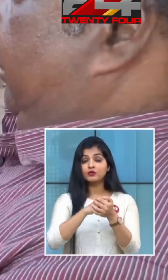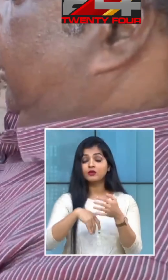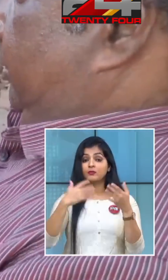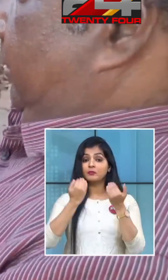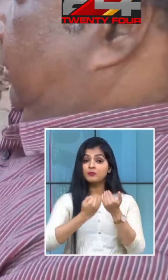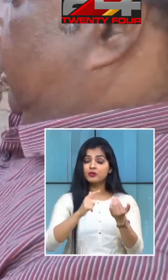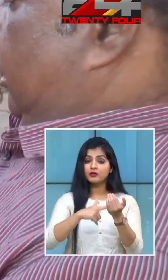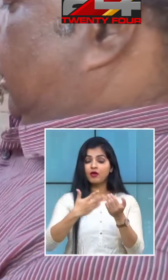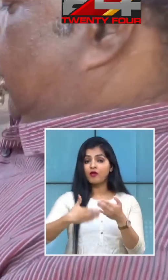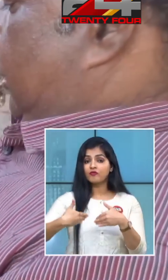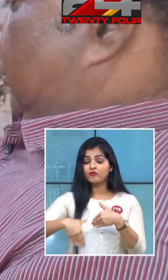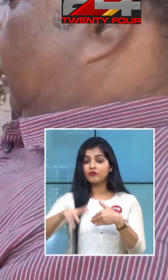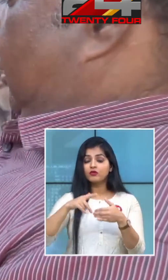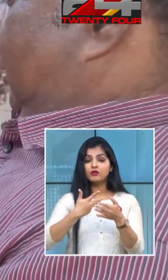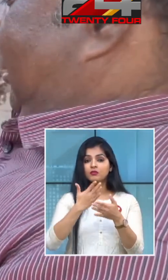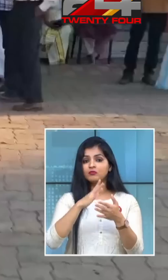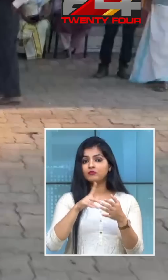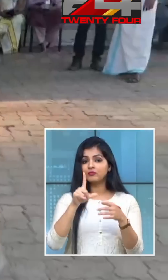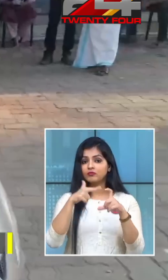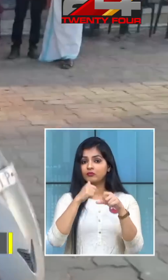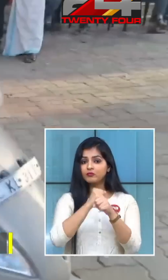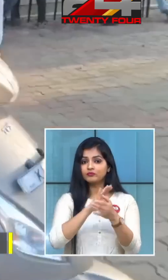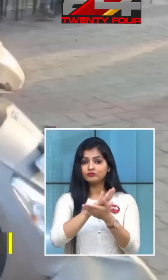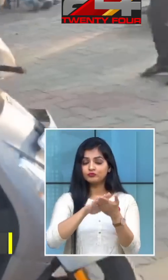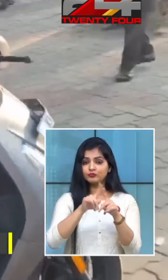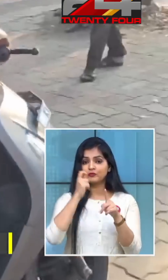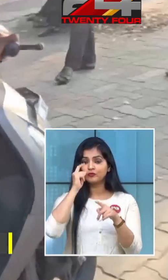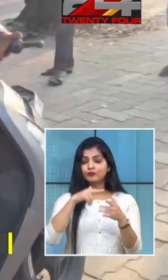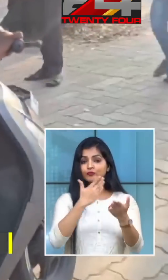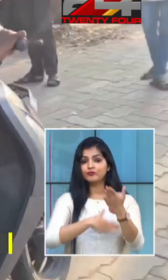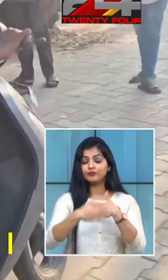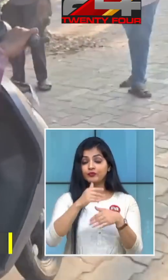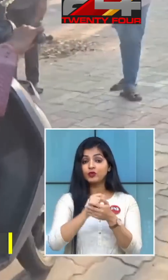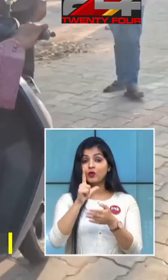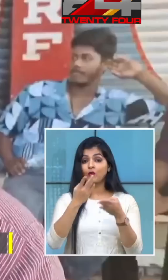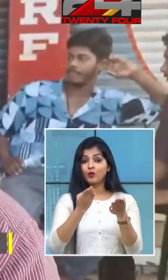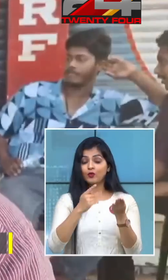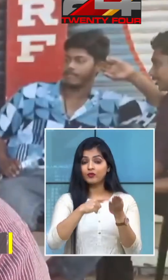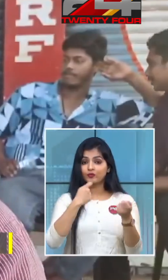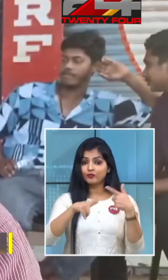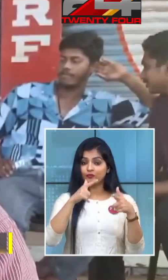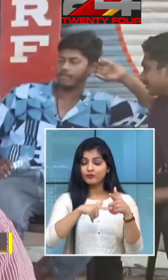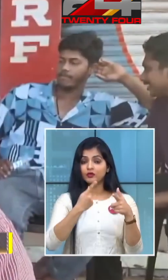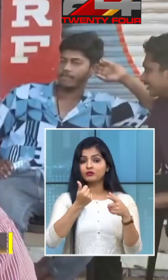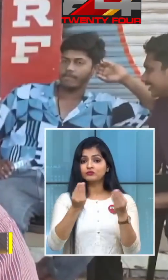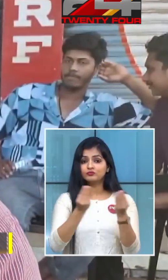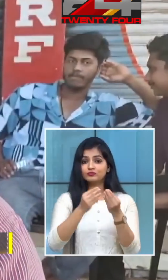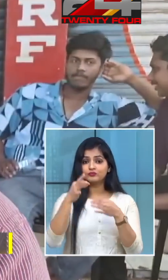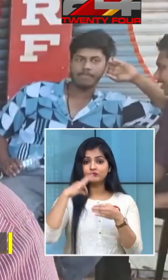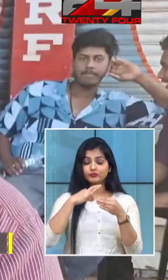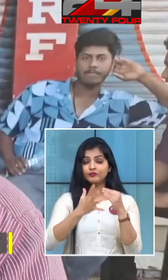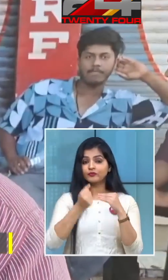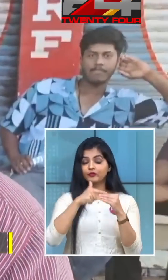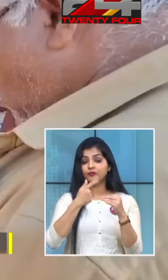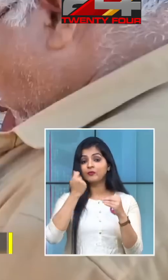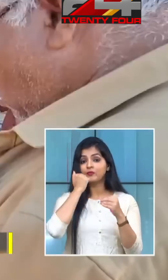താഴെ ശരീരഭാഗങ്ങളില്ലാത്തയാളാണ് സേതുനാഥ്. ലോട്ടറി വ്യാപാരത്തിലൂടെ കിട്ടുന്ന തുച്ഛമായ തുകയിലാണ് മാതാവ് ഉൾപ്പെടെയുള്ള കുടുംബം ജീവിതം